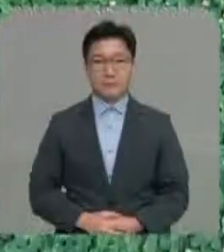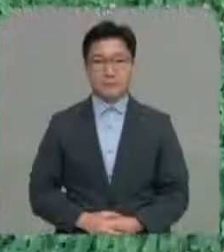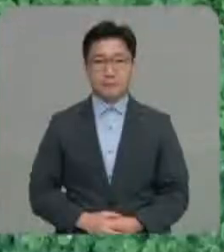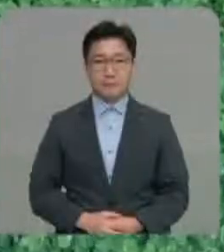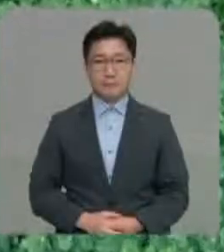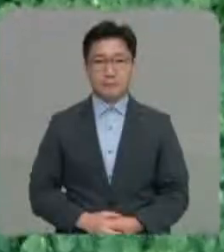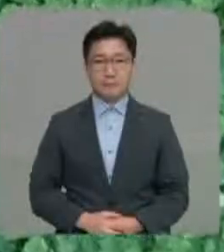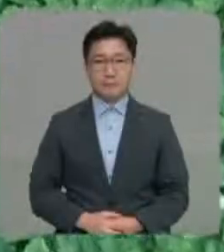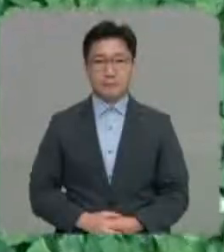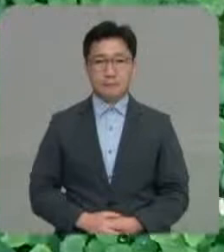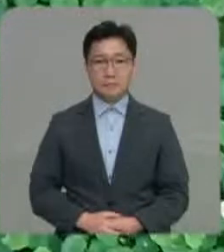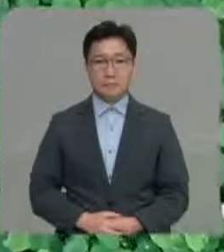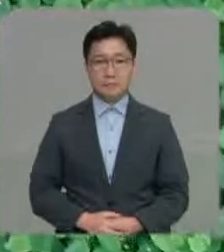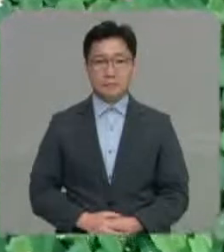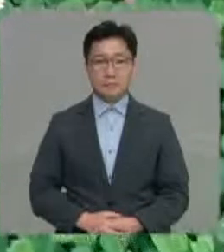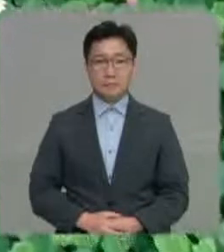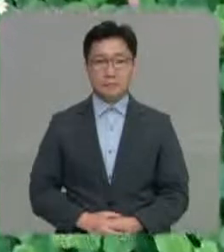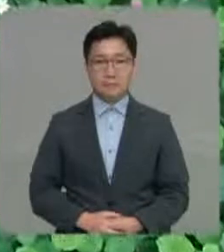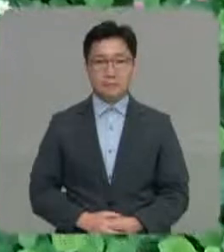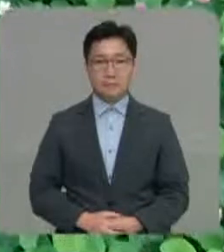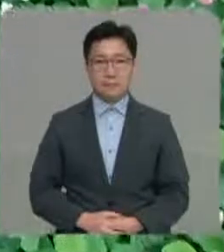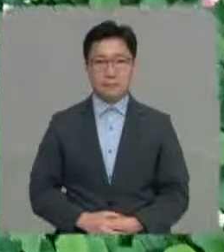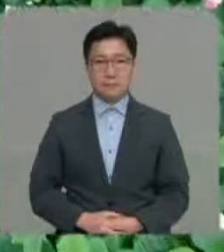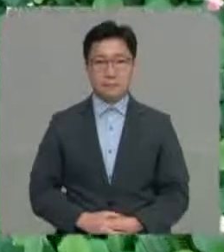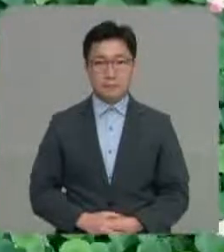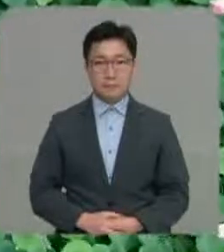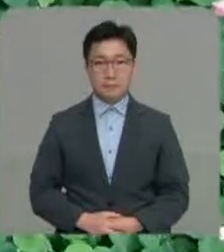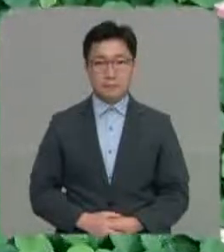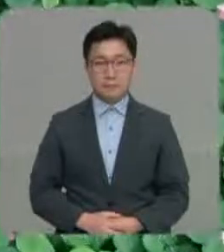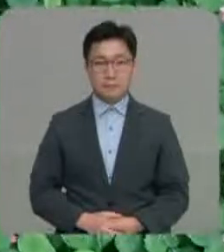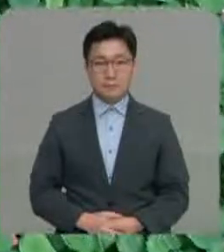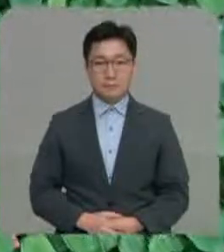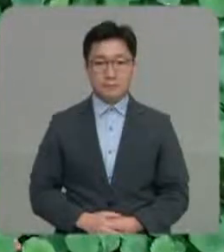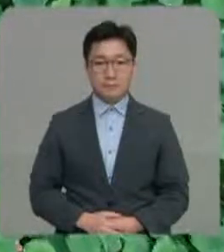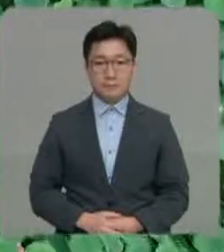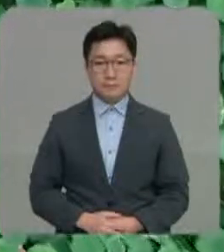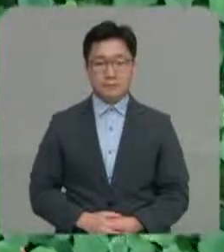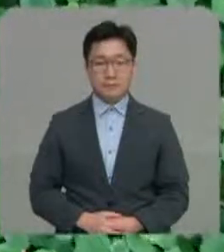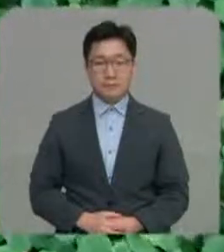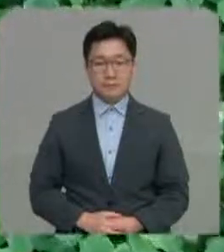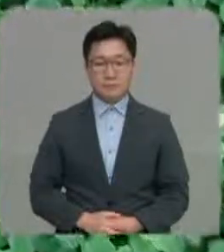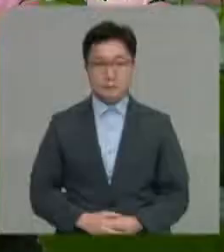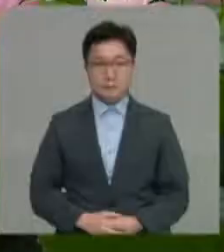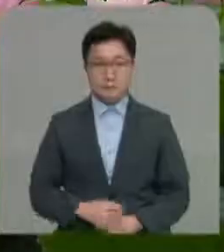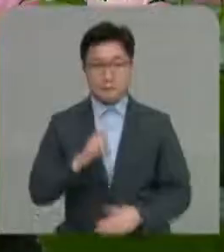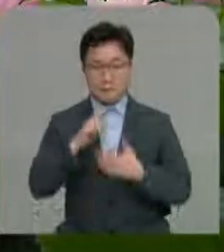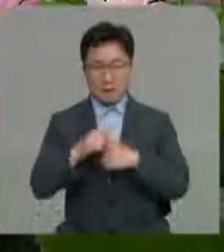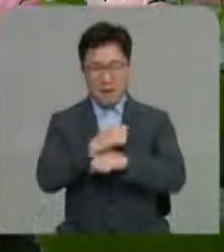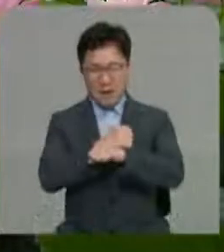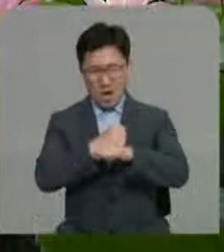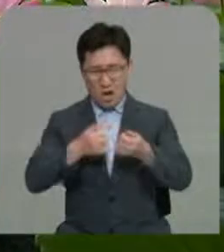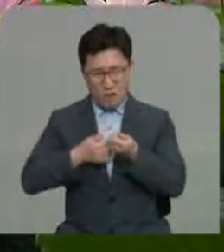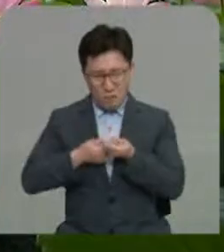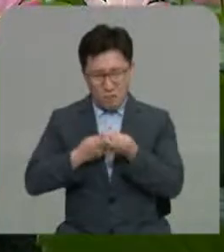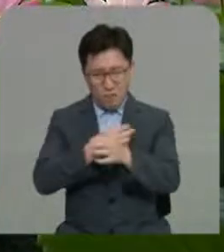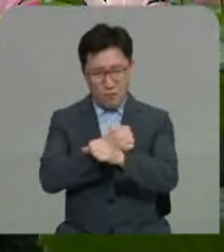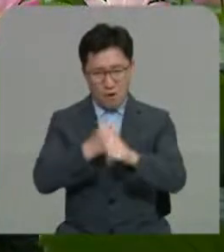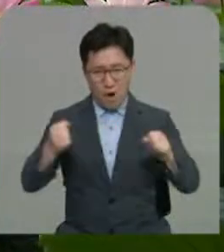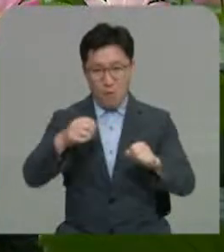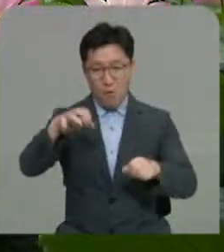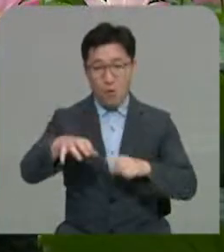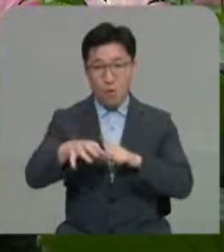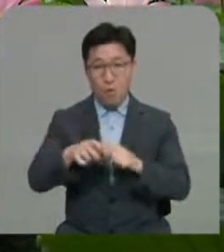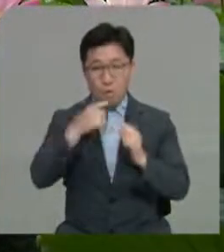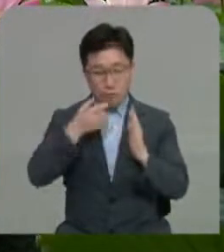tote 으 으 숨 반즈 9m 에 이르는 드넓은 호수